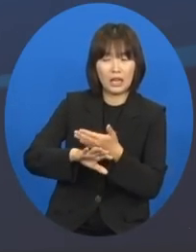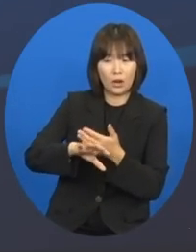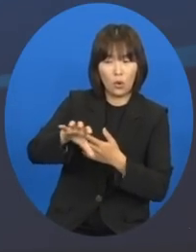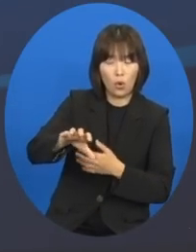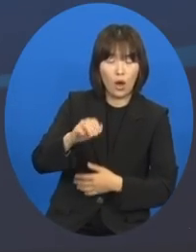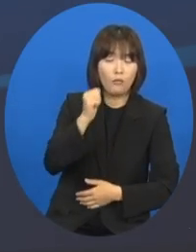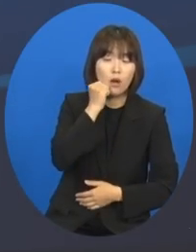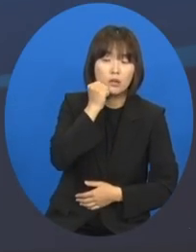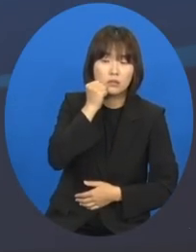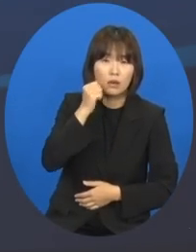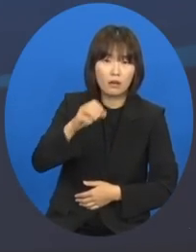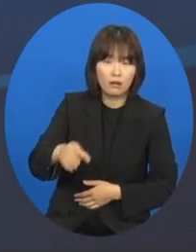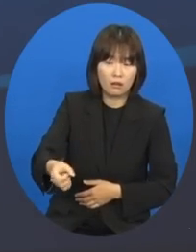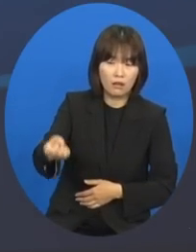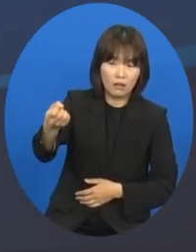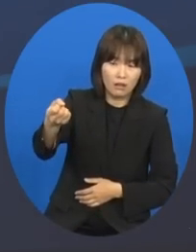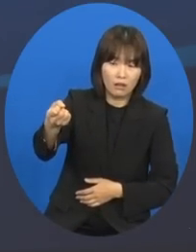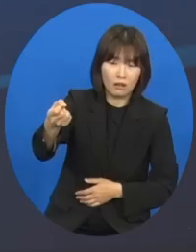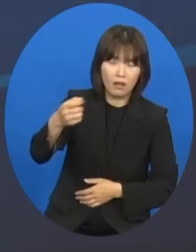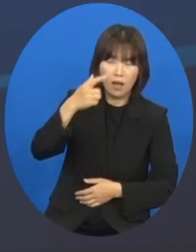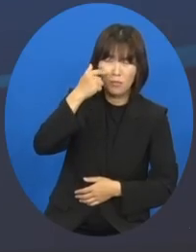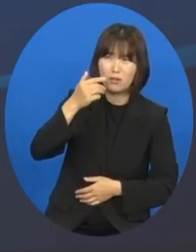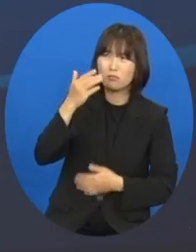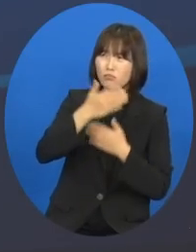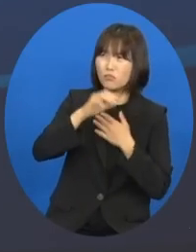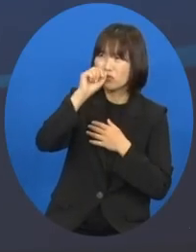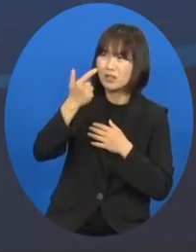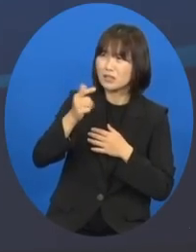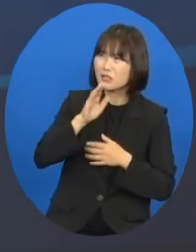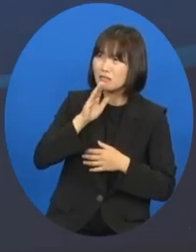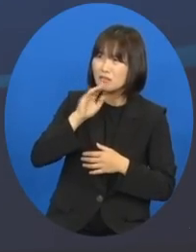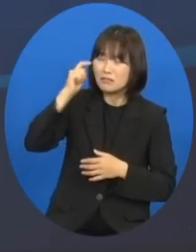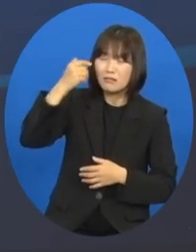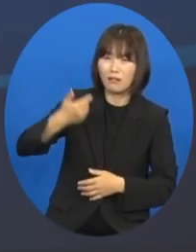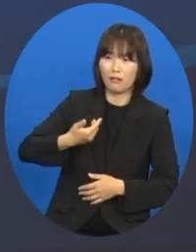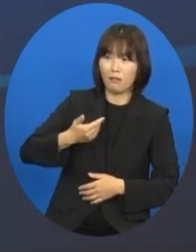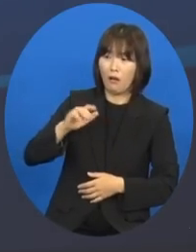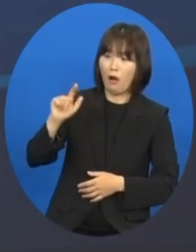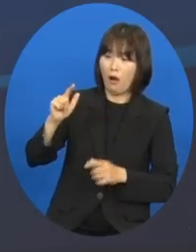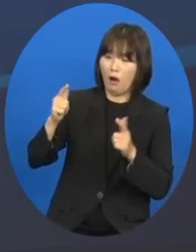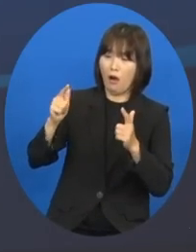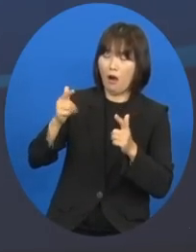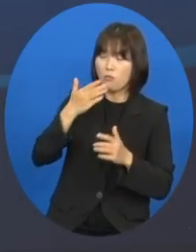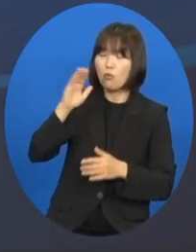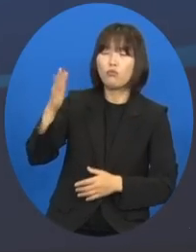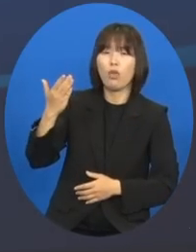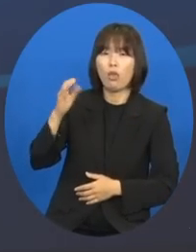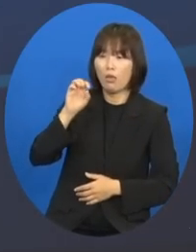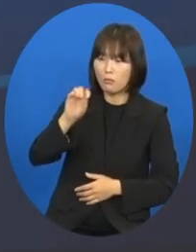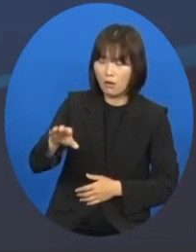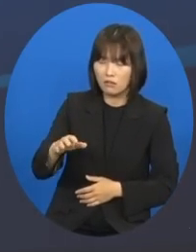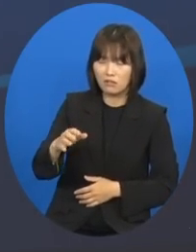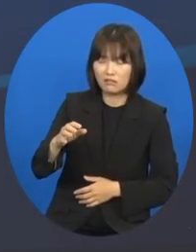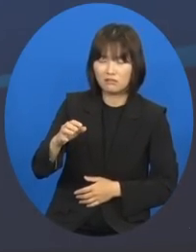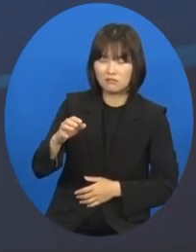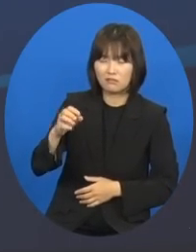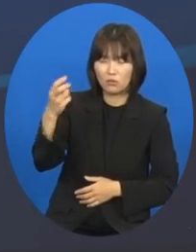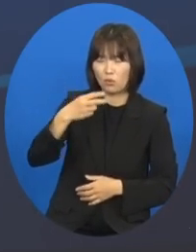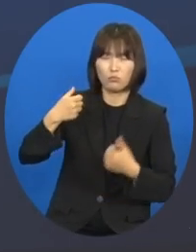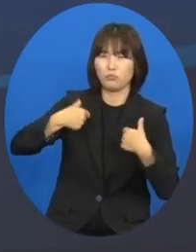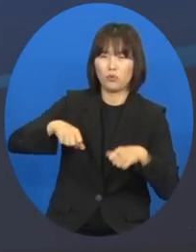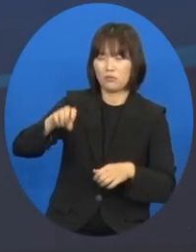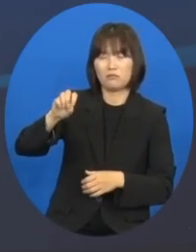아빠 이건 몸에 안 좋지 아니야 먹어도 돼 근데 그걸 또 내려놓더라고요